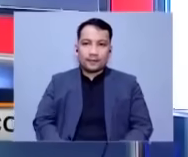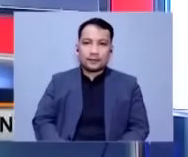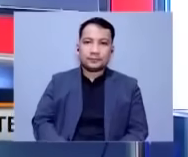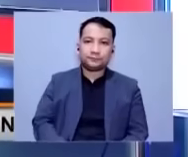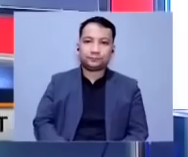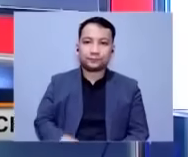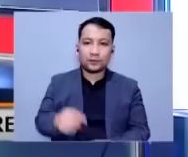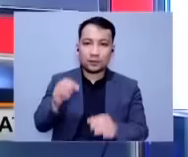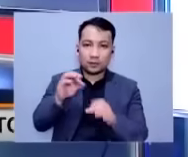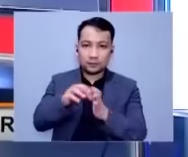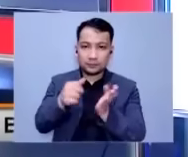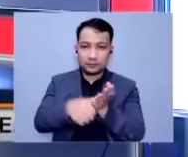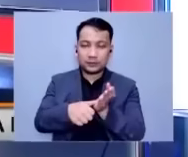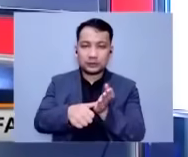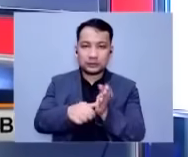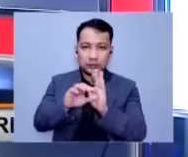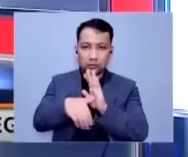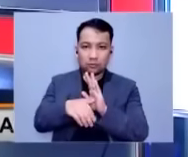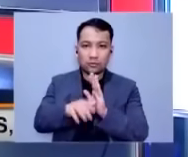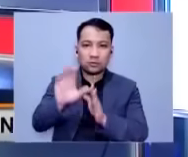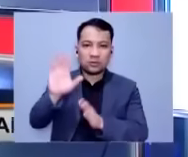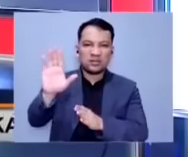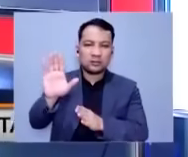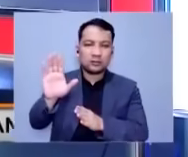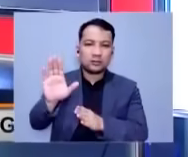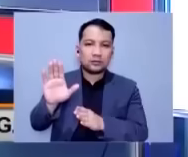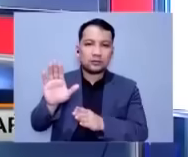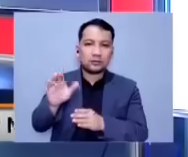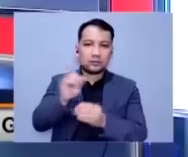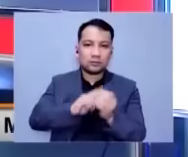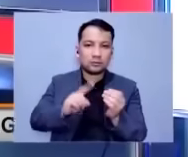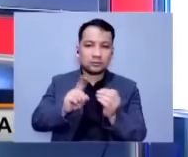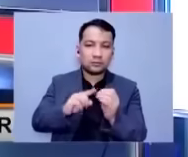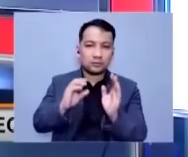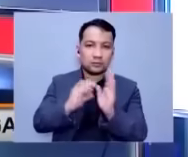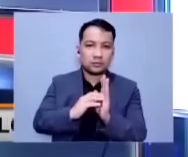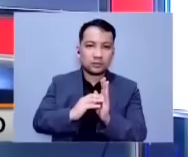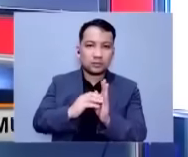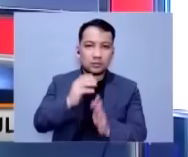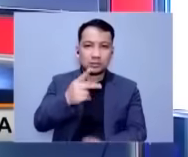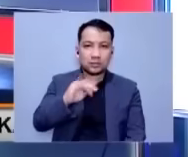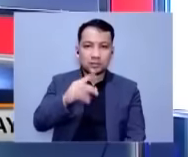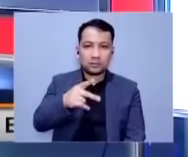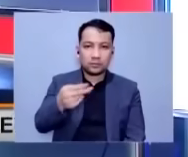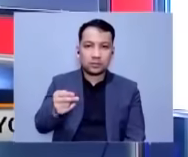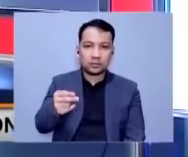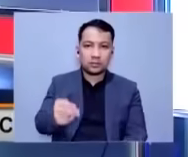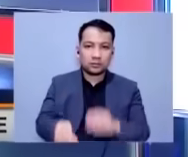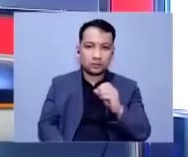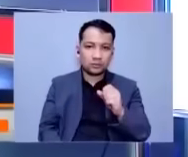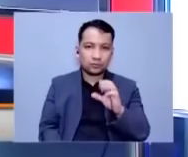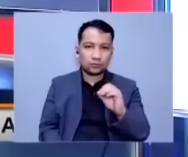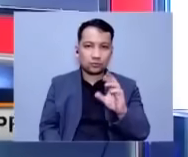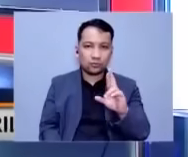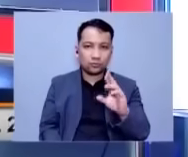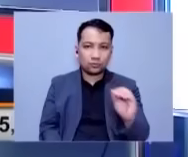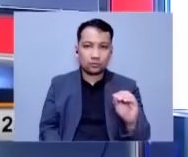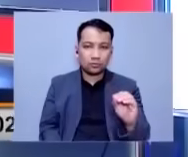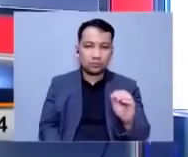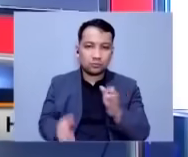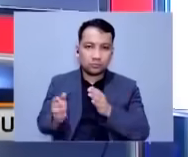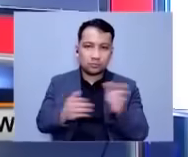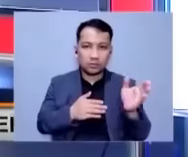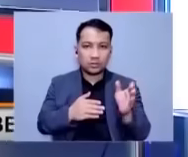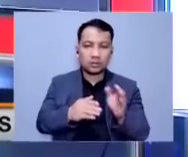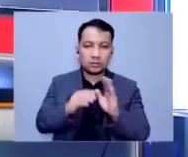registration ng Commission on Election sa kontrobersyal na sitio Kapihan sa Socorro, Surigao del Norte. Plano rin ng COMELEC